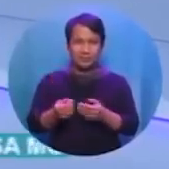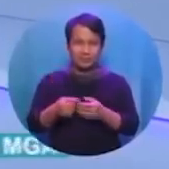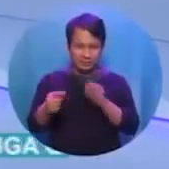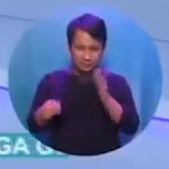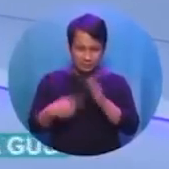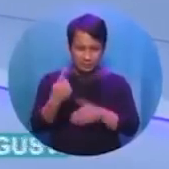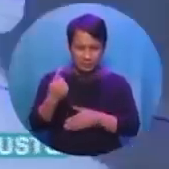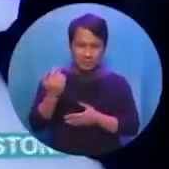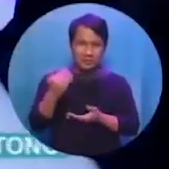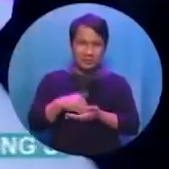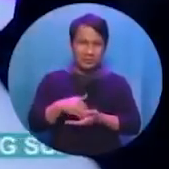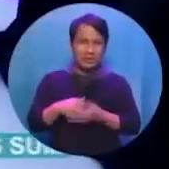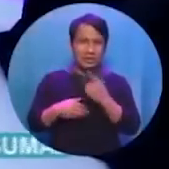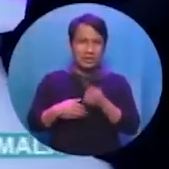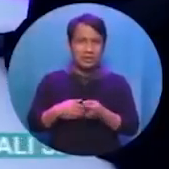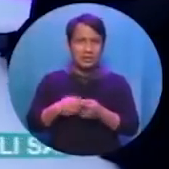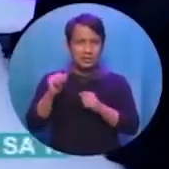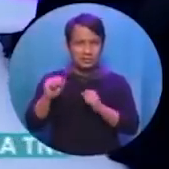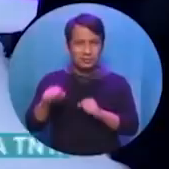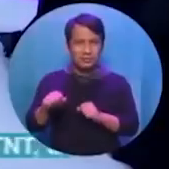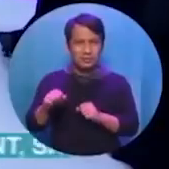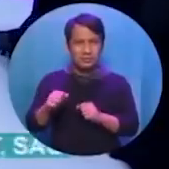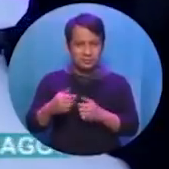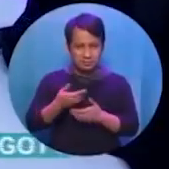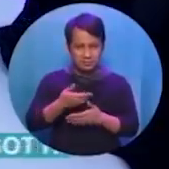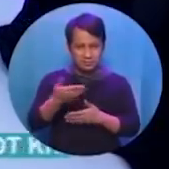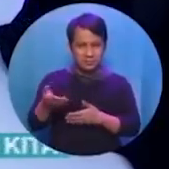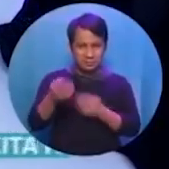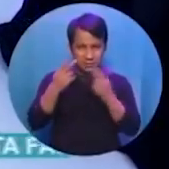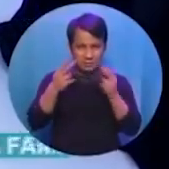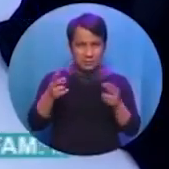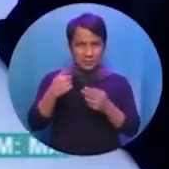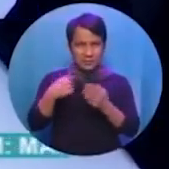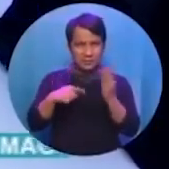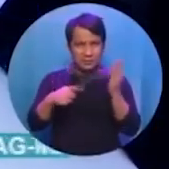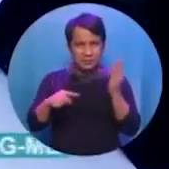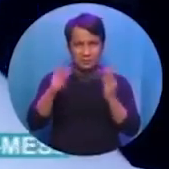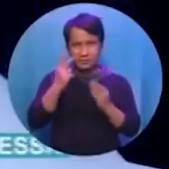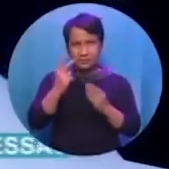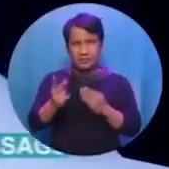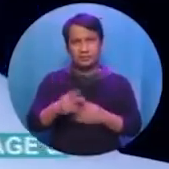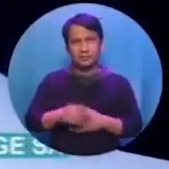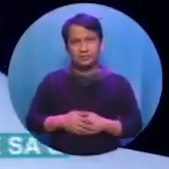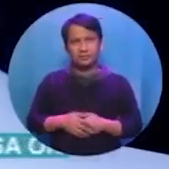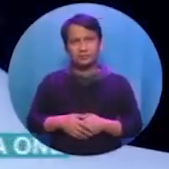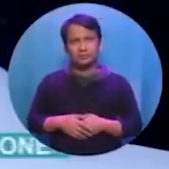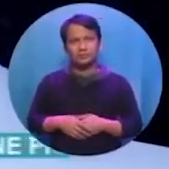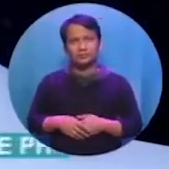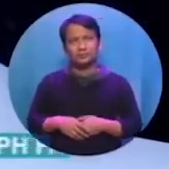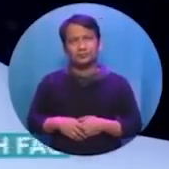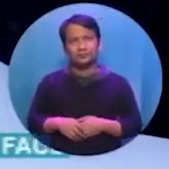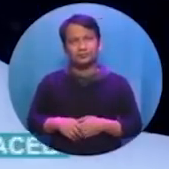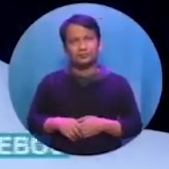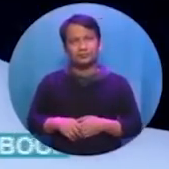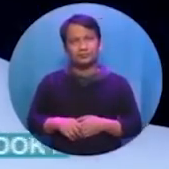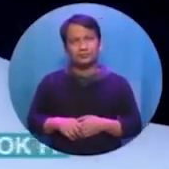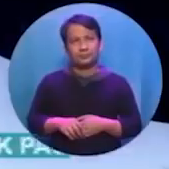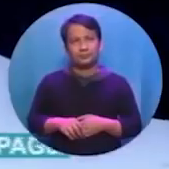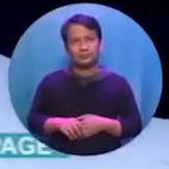time. One more time. And go. Aba. Pinapatay, pinuputol.